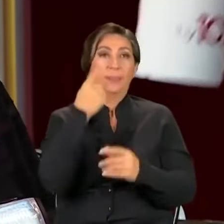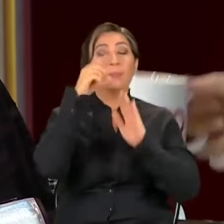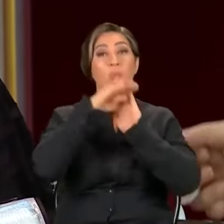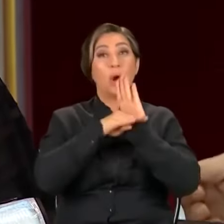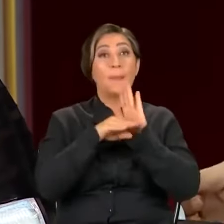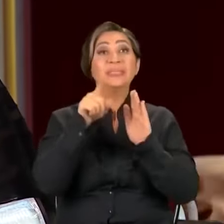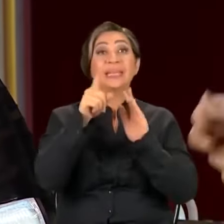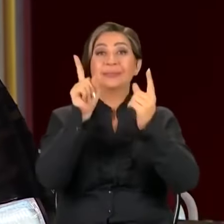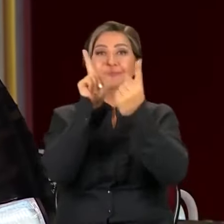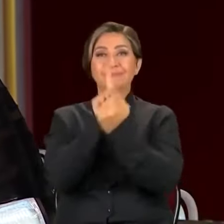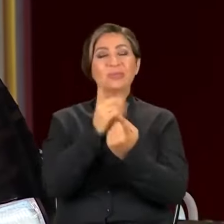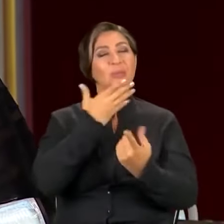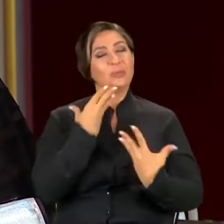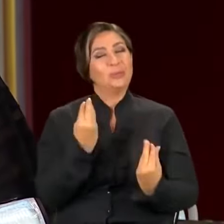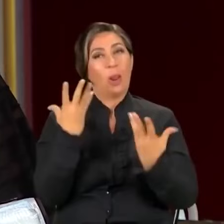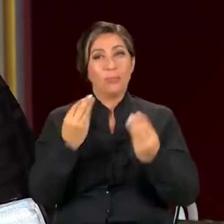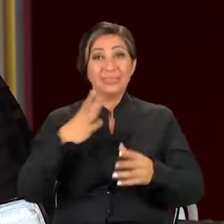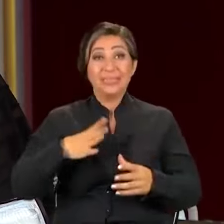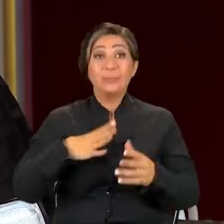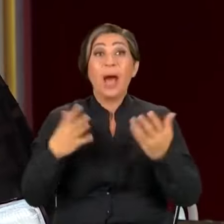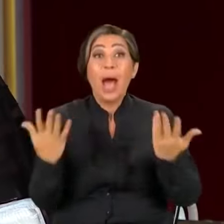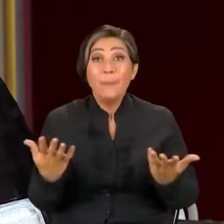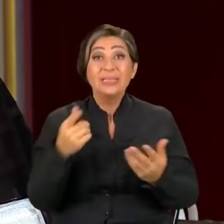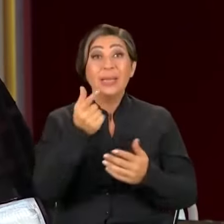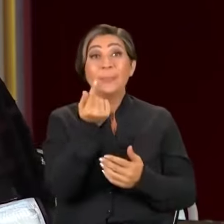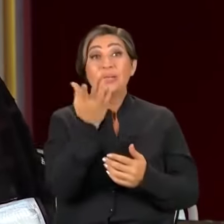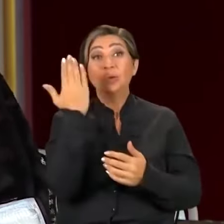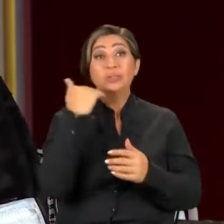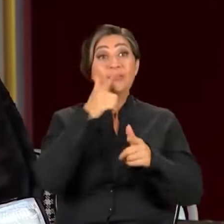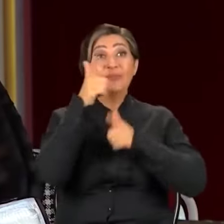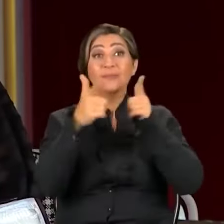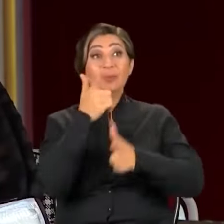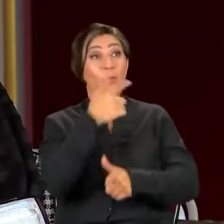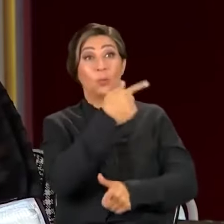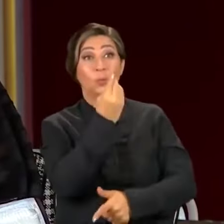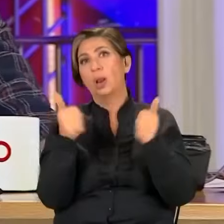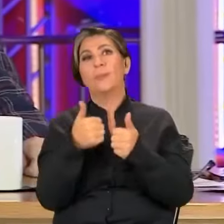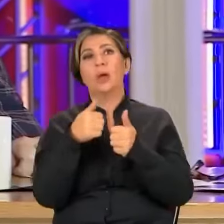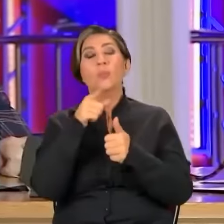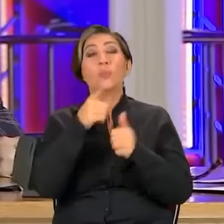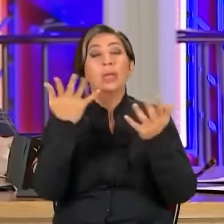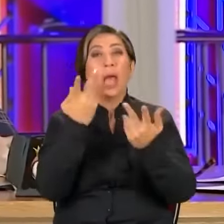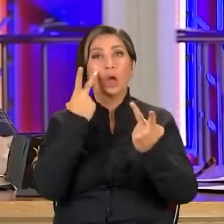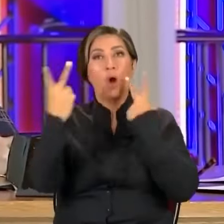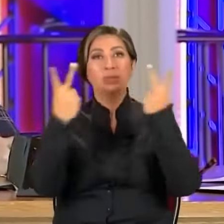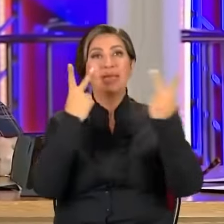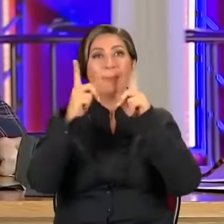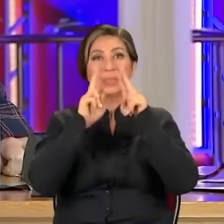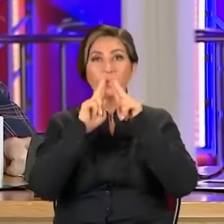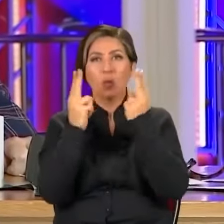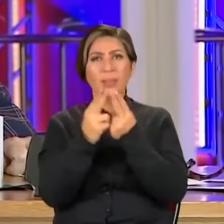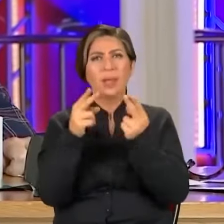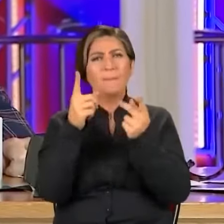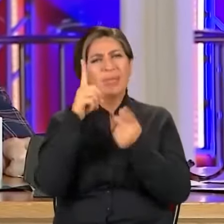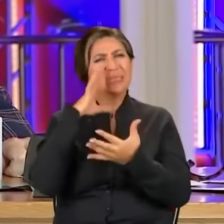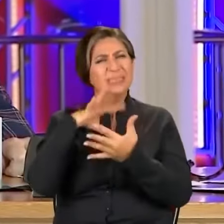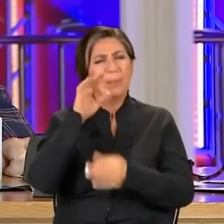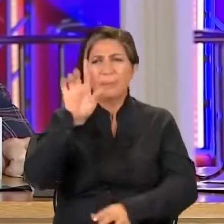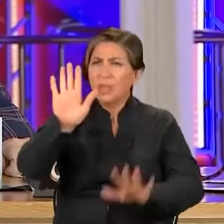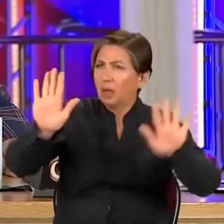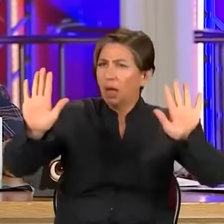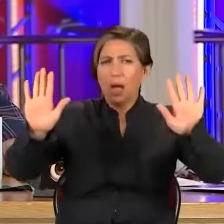ve senin karşına güzel olmak istedim, ama sen biraz önce videodaki güzelliği görmüşsün. Bu kadar görsel bir dünyada bir insanın, bir